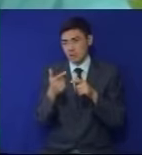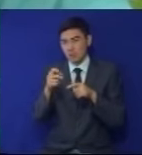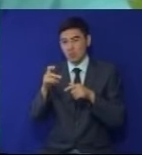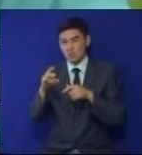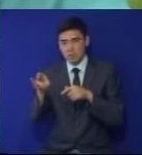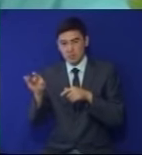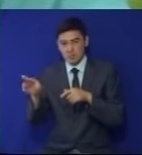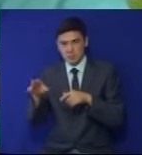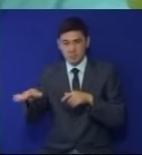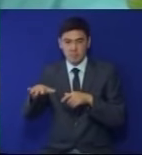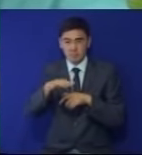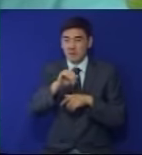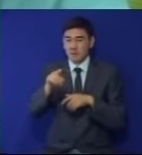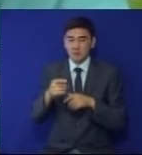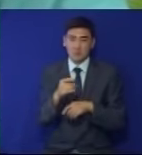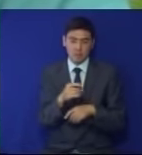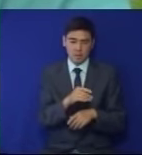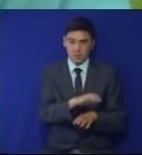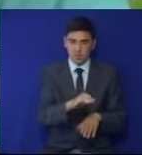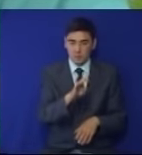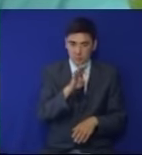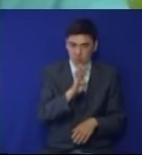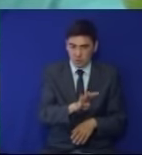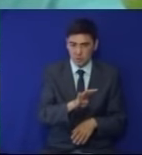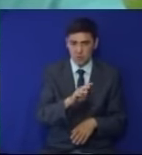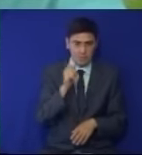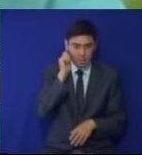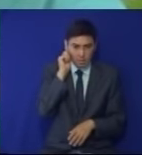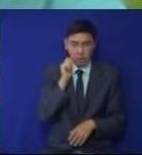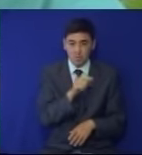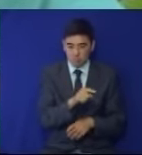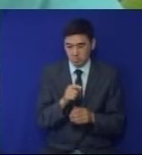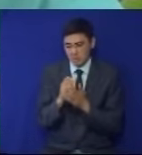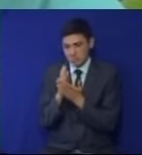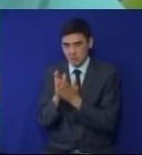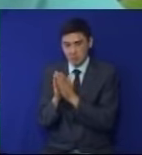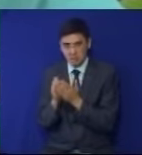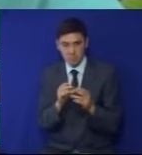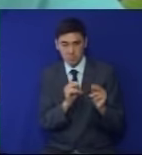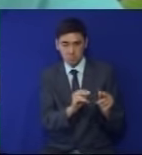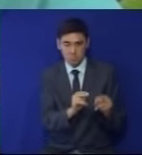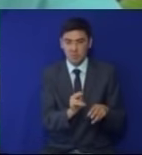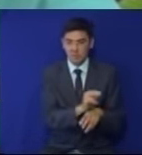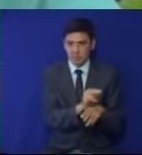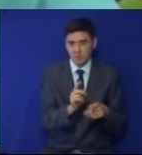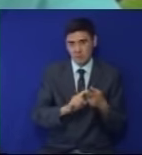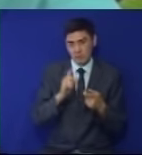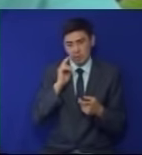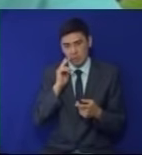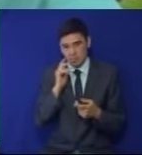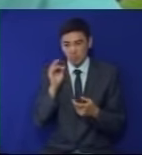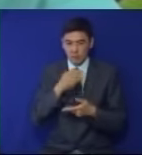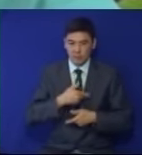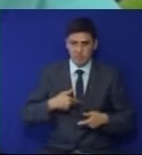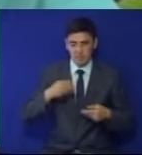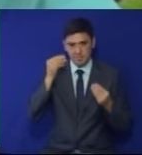Финляндия, Голландияда 4 жастағы балаларға арналған барлық анықта жетік жазылған қандайда бір энциклопедия кітап бар. Сол арқылы мектепке дейінгі жыныстық